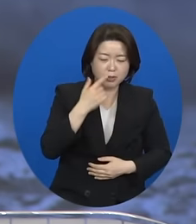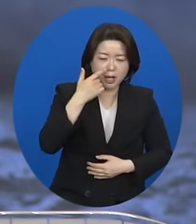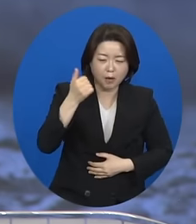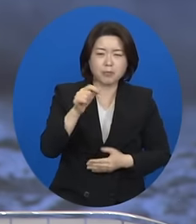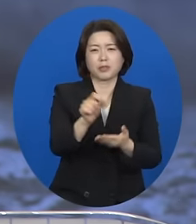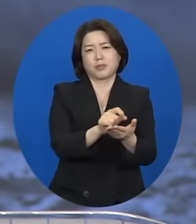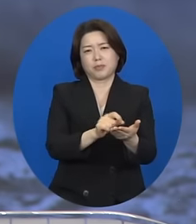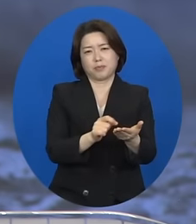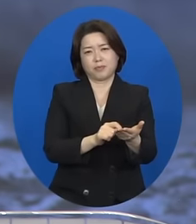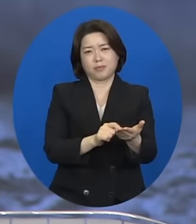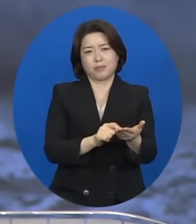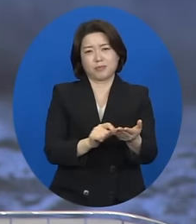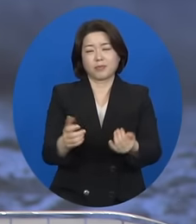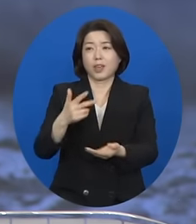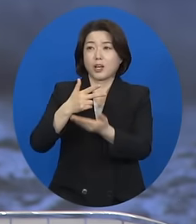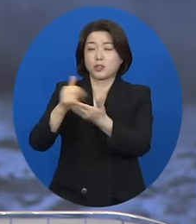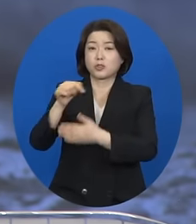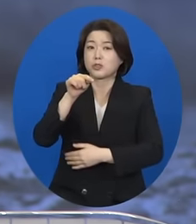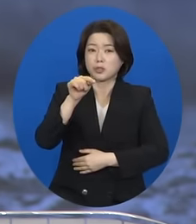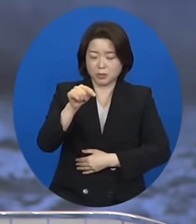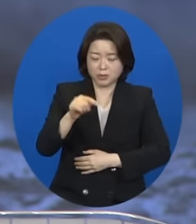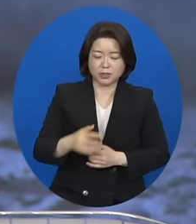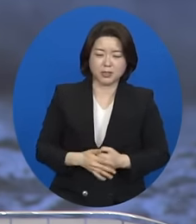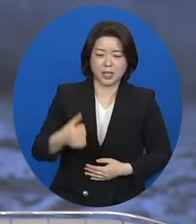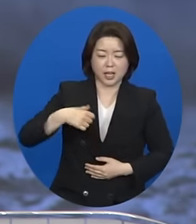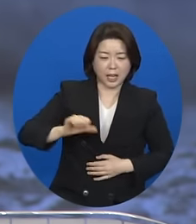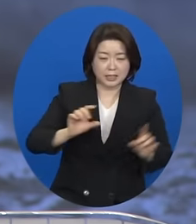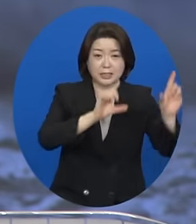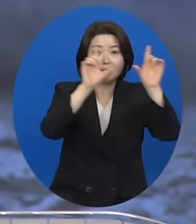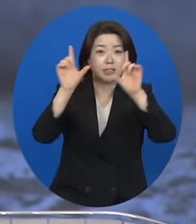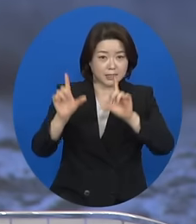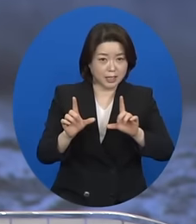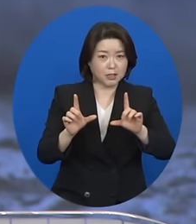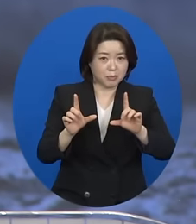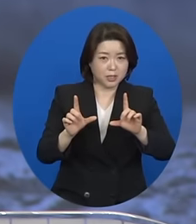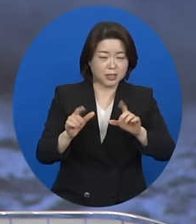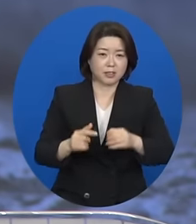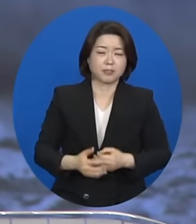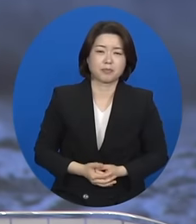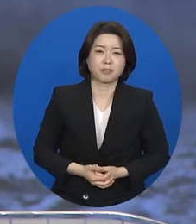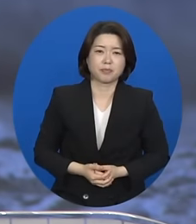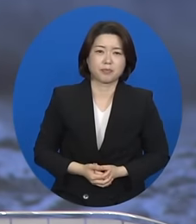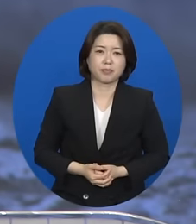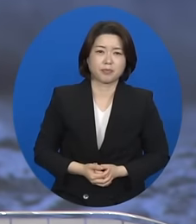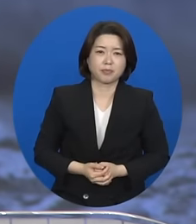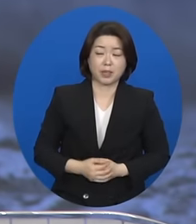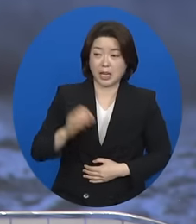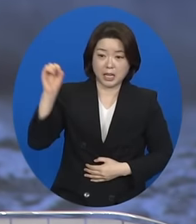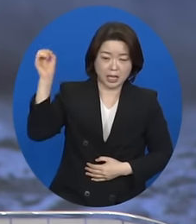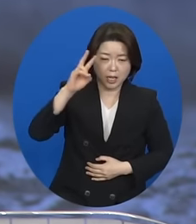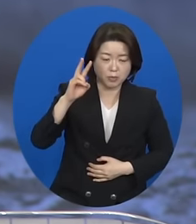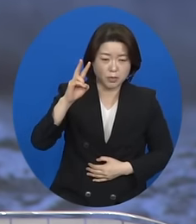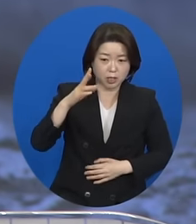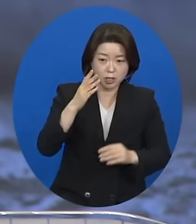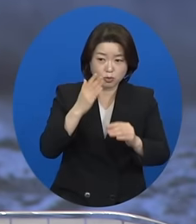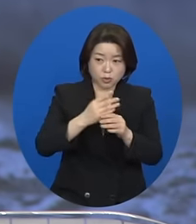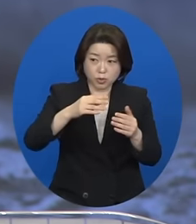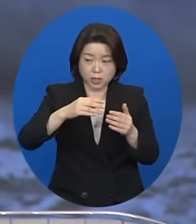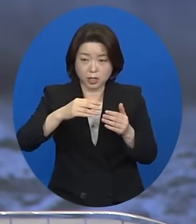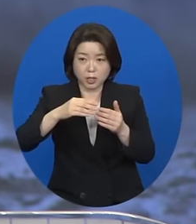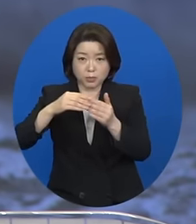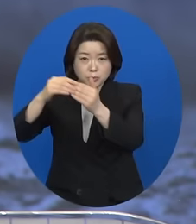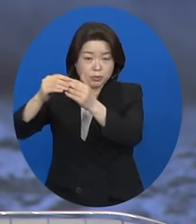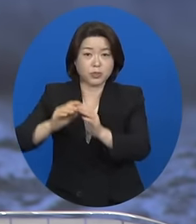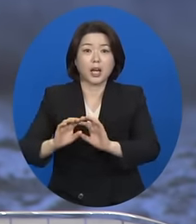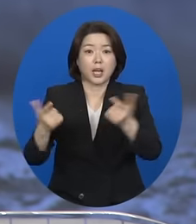주님께서이 아들이 주님께서이 아들의 삶이 갑자기 중간에 부름받은게 아니고 뭐라고